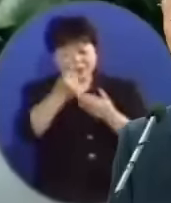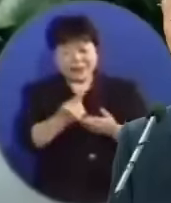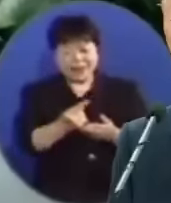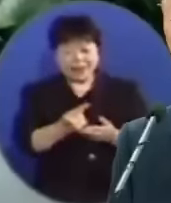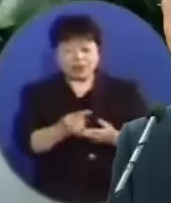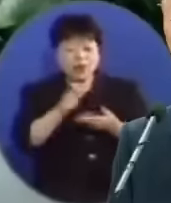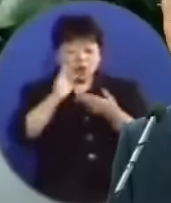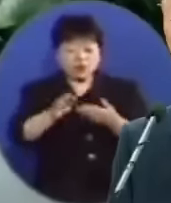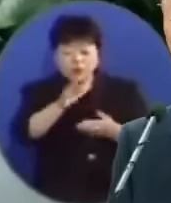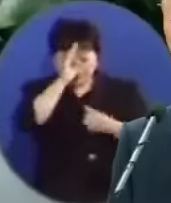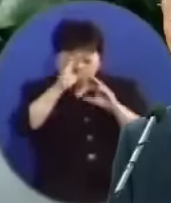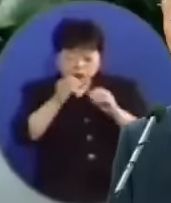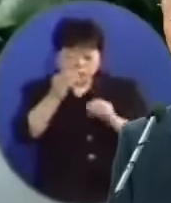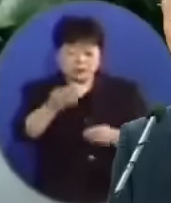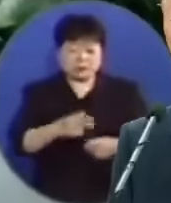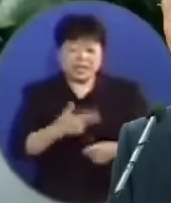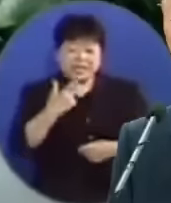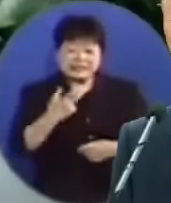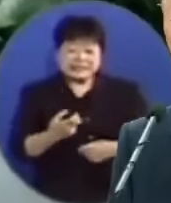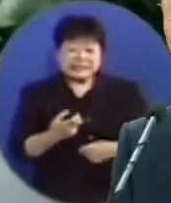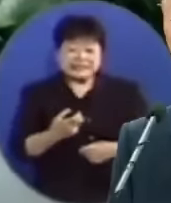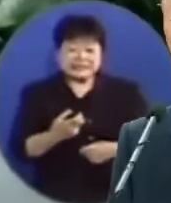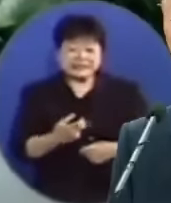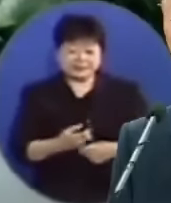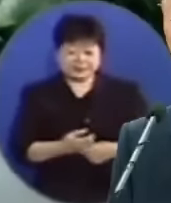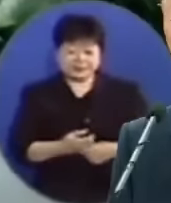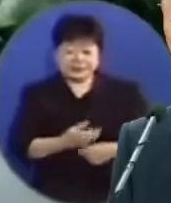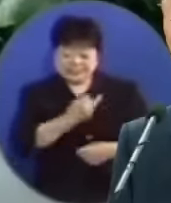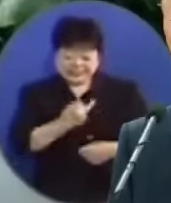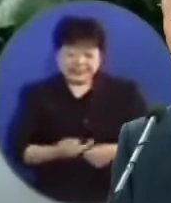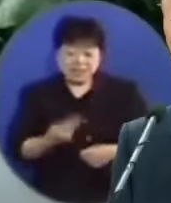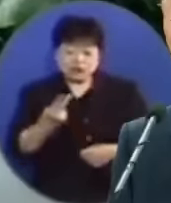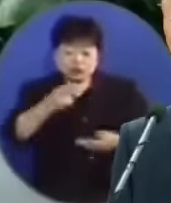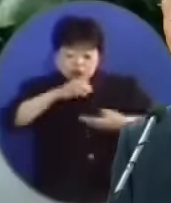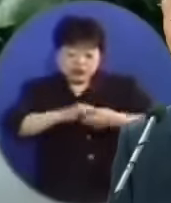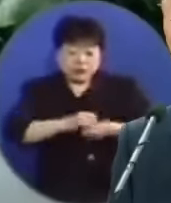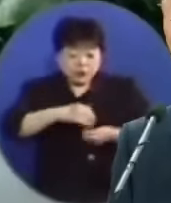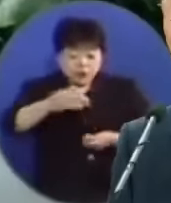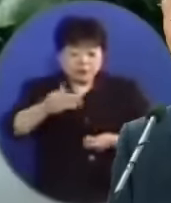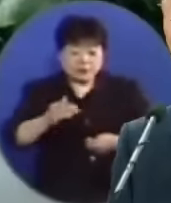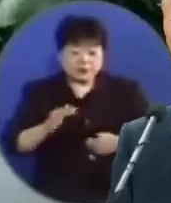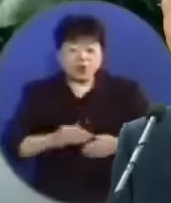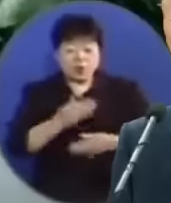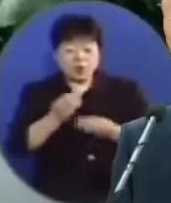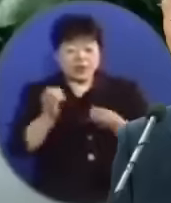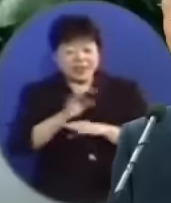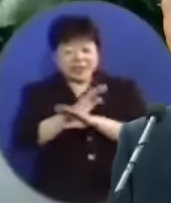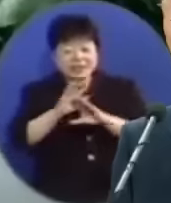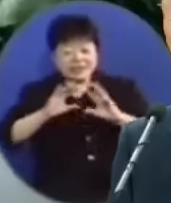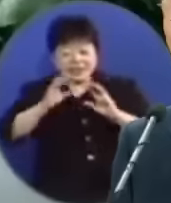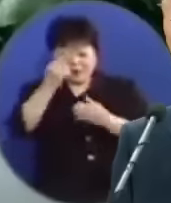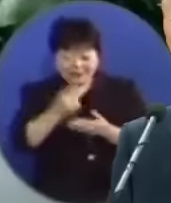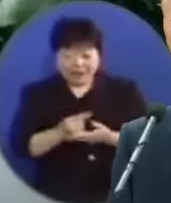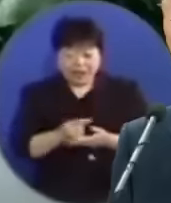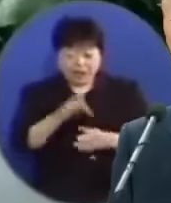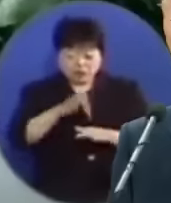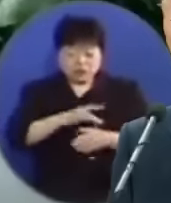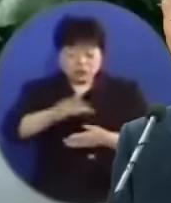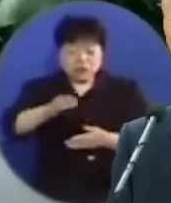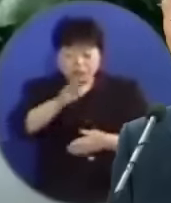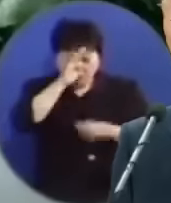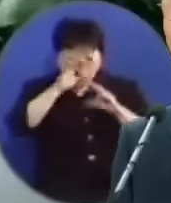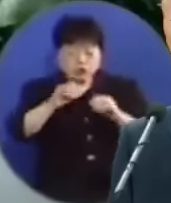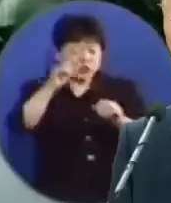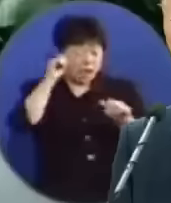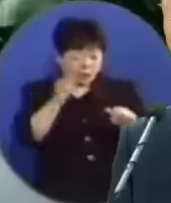했습니다. 70인의 제자 둘씩 보내면서 회개하라 천국이 갔다고 말하고 어느 곳에 가든지 귀신을 쫓아내고 병을 고치라고